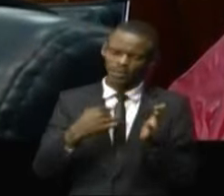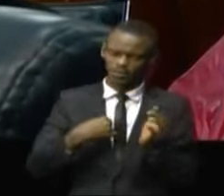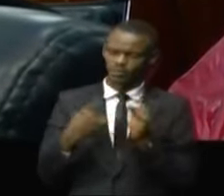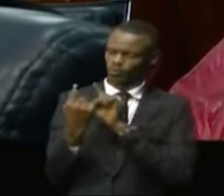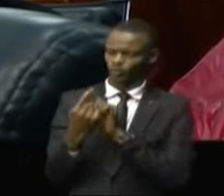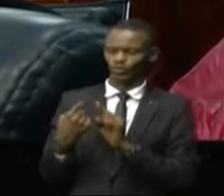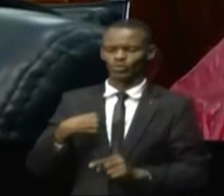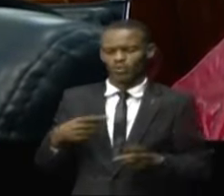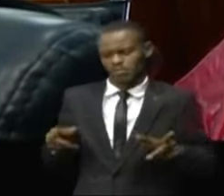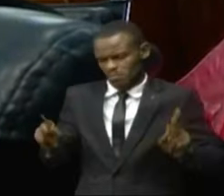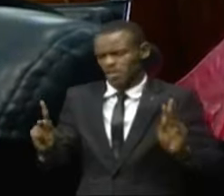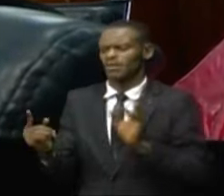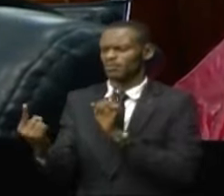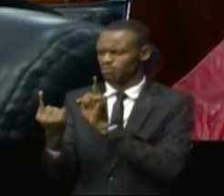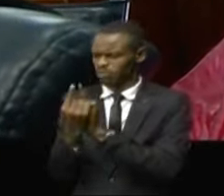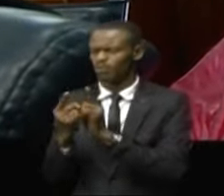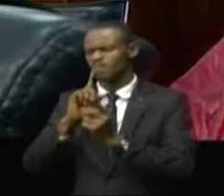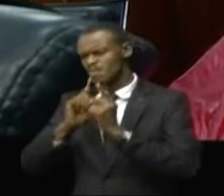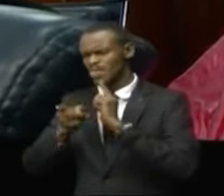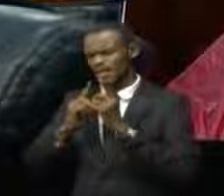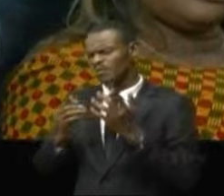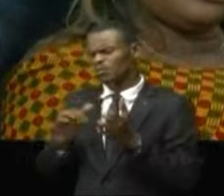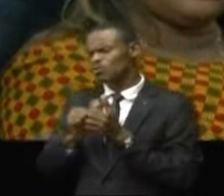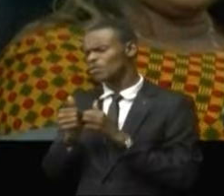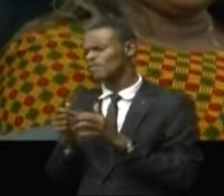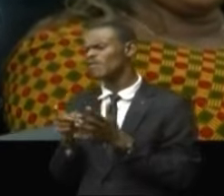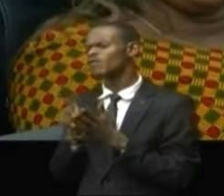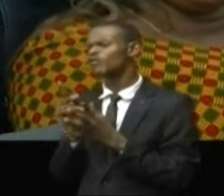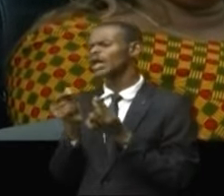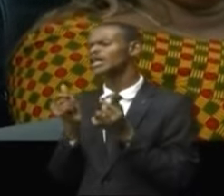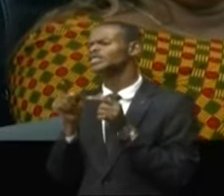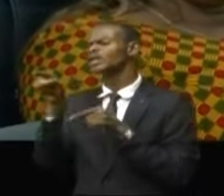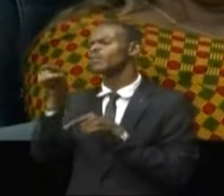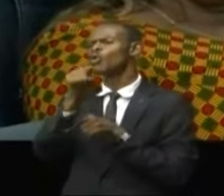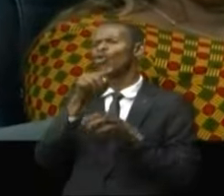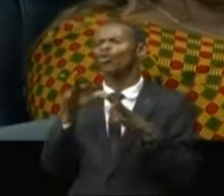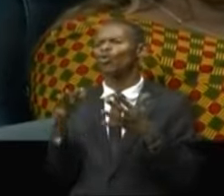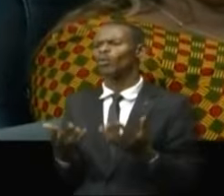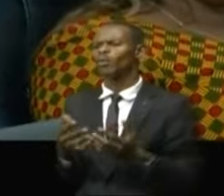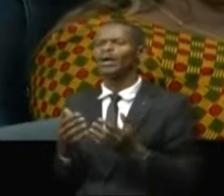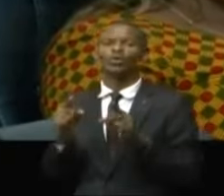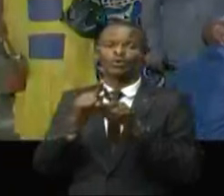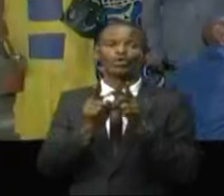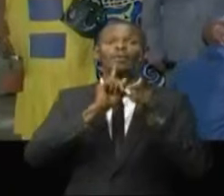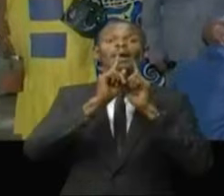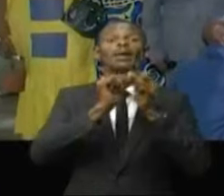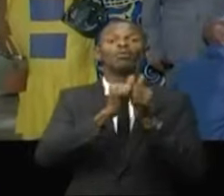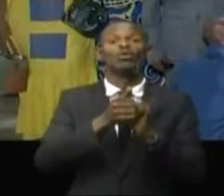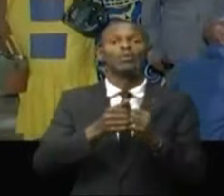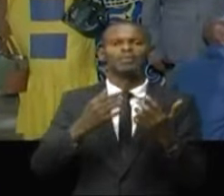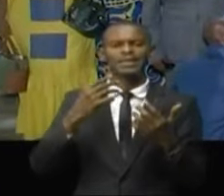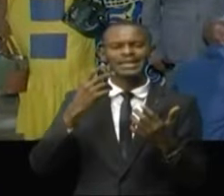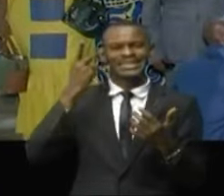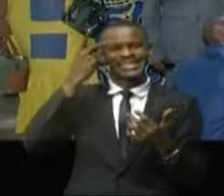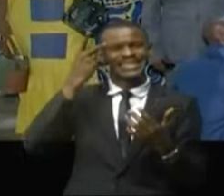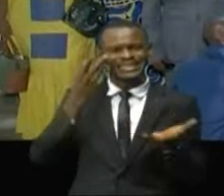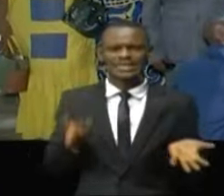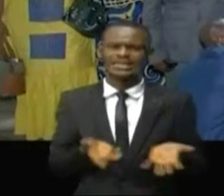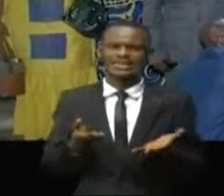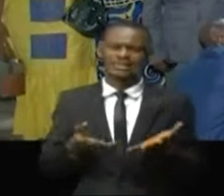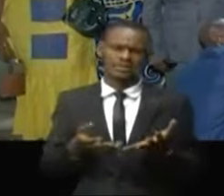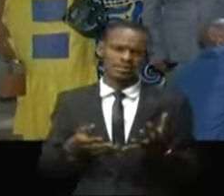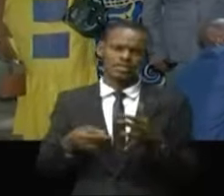avons parlé de la sécurité dans la ville de Kinshasa. Et enfin, nous avons parlé de la